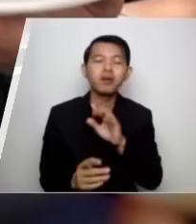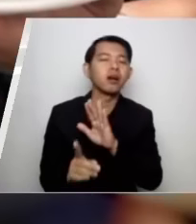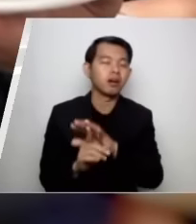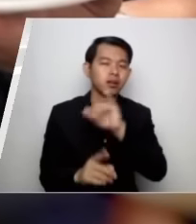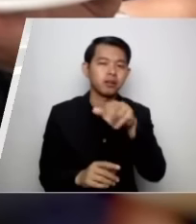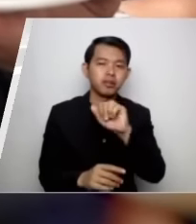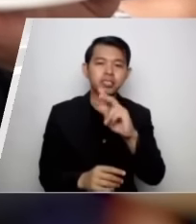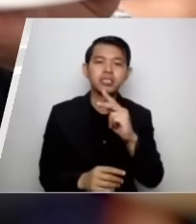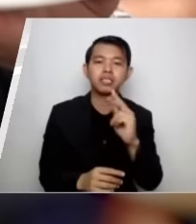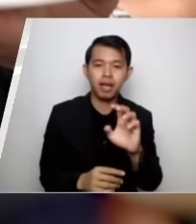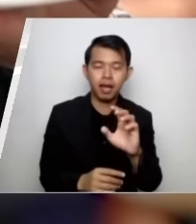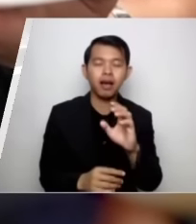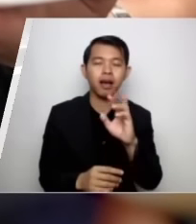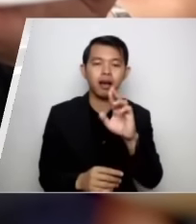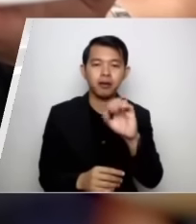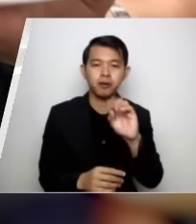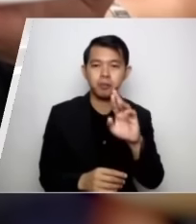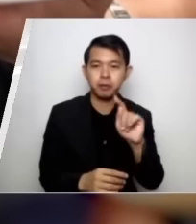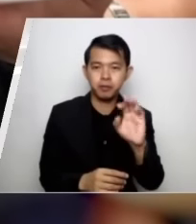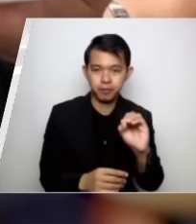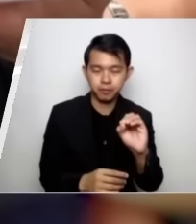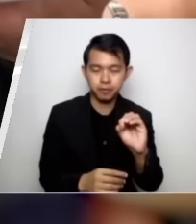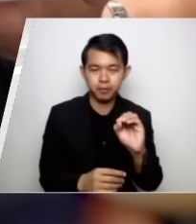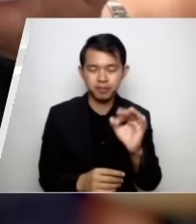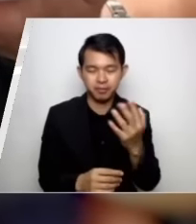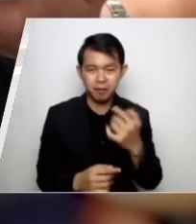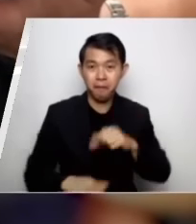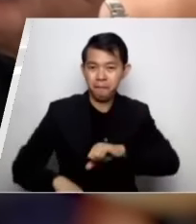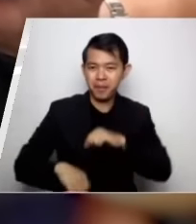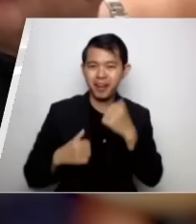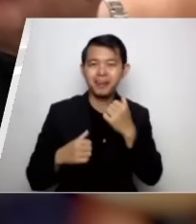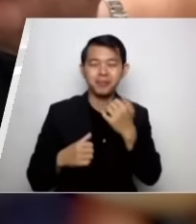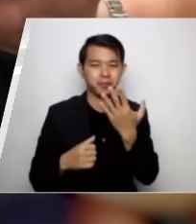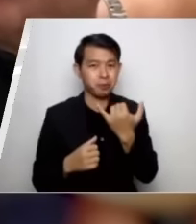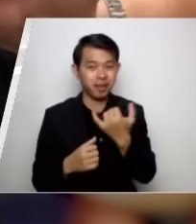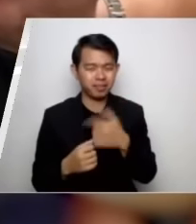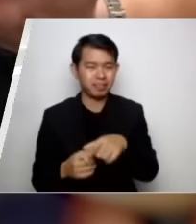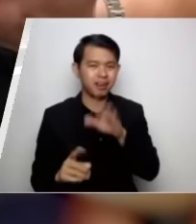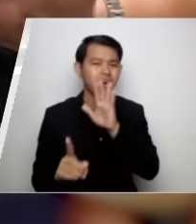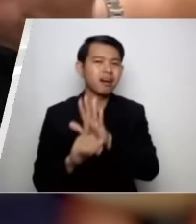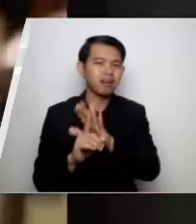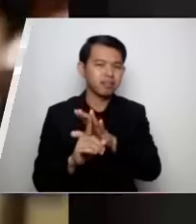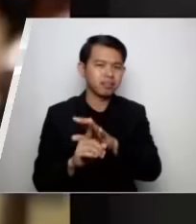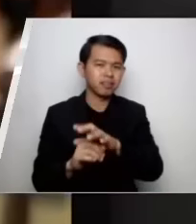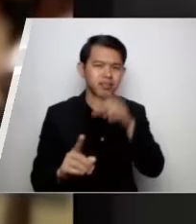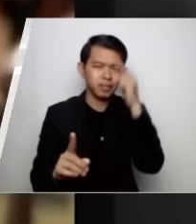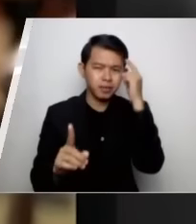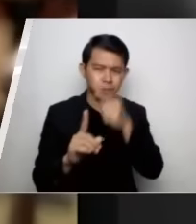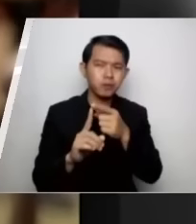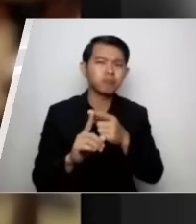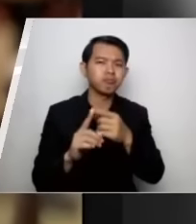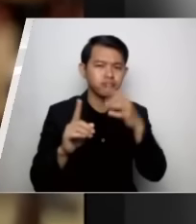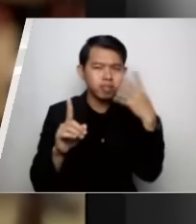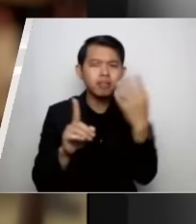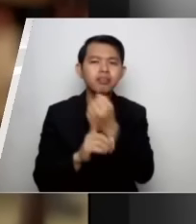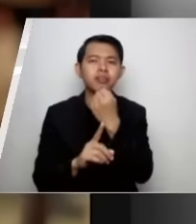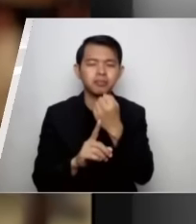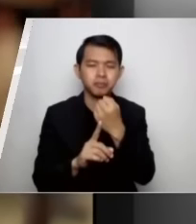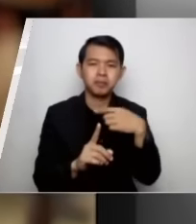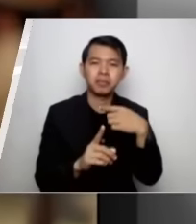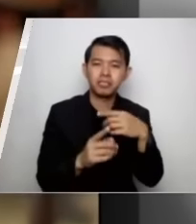Barbie, proud siya na unti-unti nang natutupad ang mga pangarap ni Jack, kabilang ang pagkakaroon ng sariling bahay.